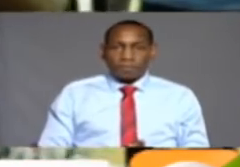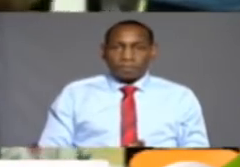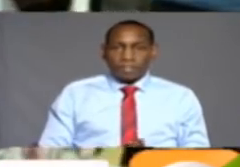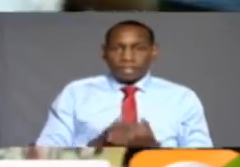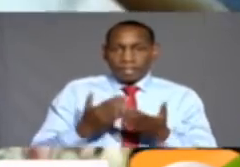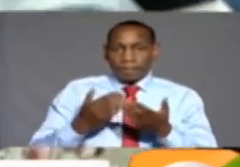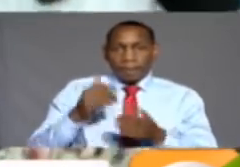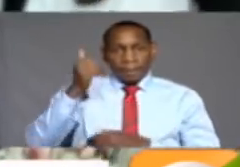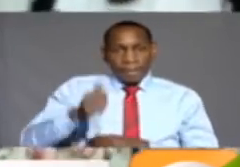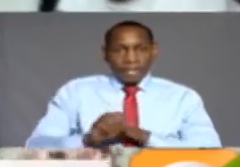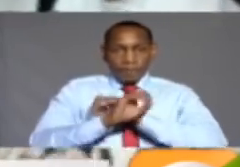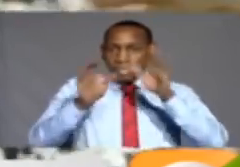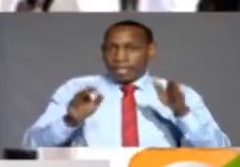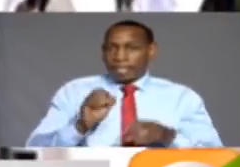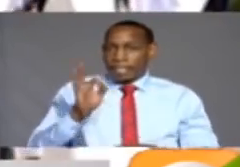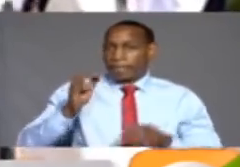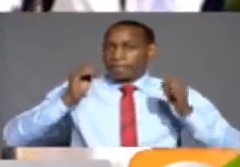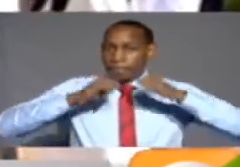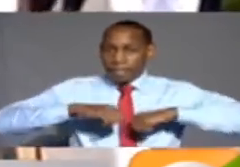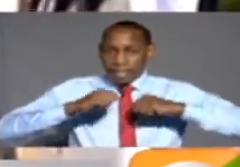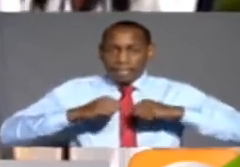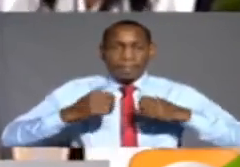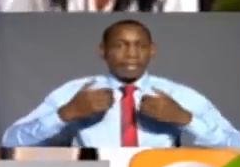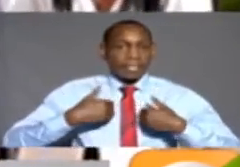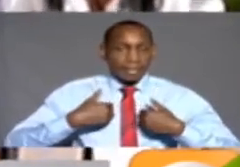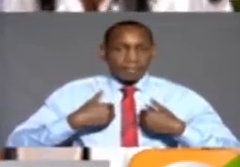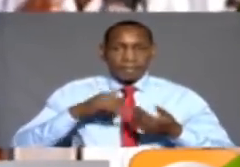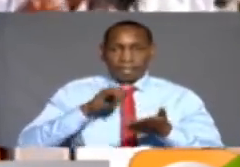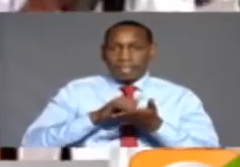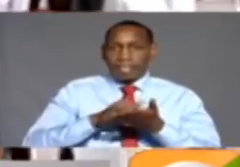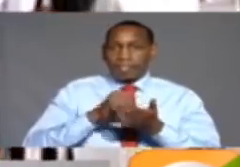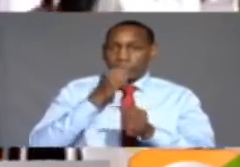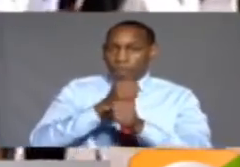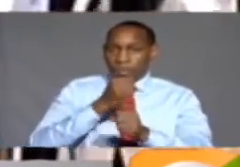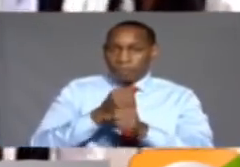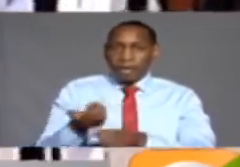Kisalia kubainika iwapo makubaliano yataafikiwa